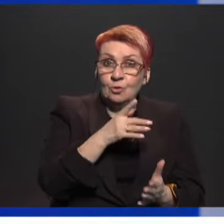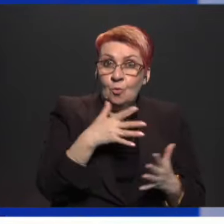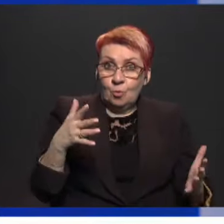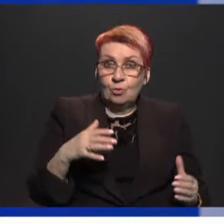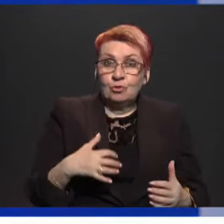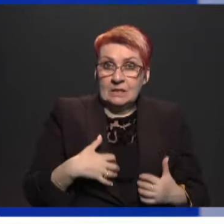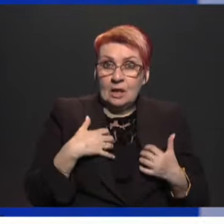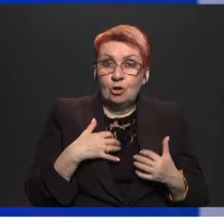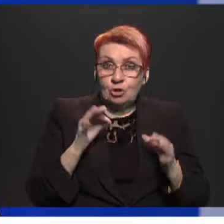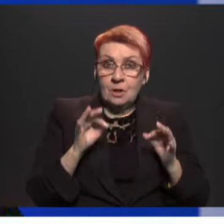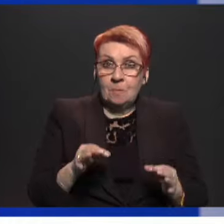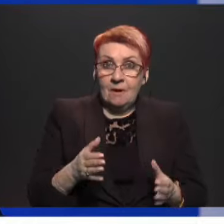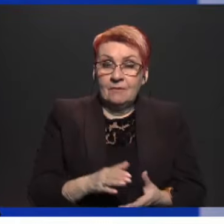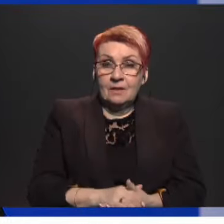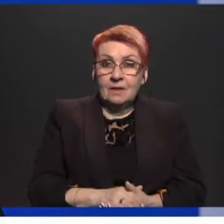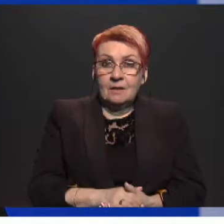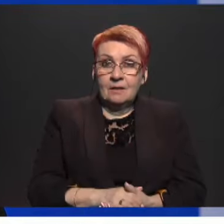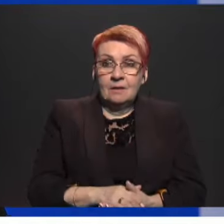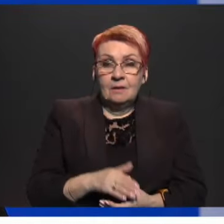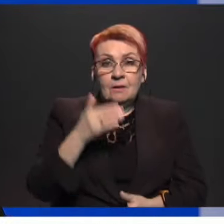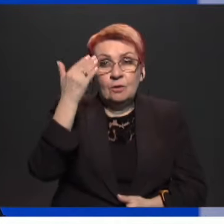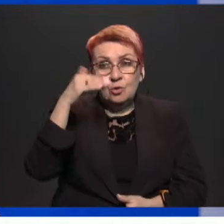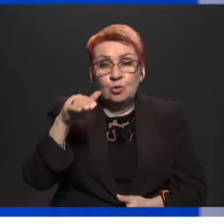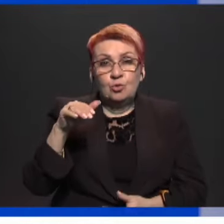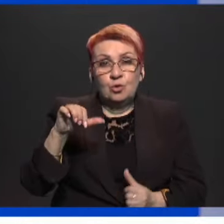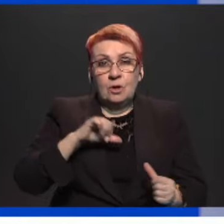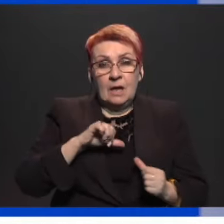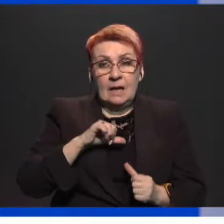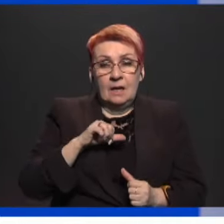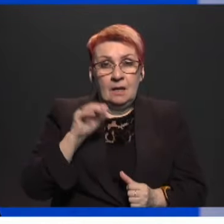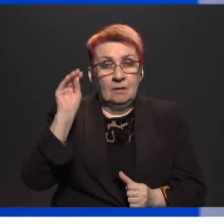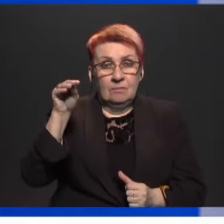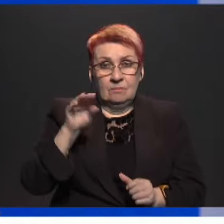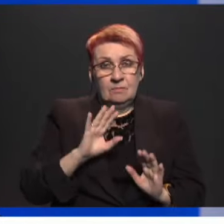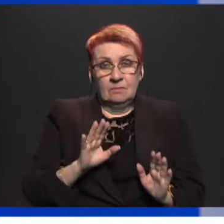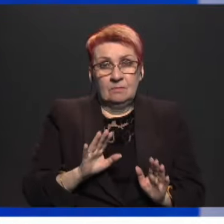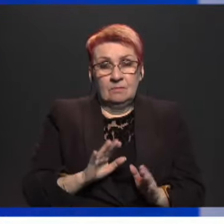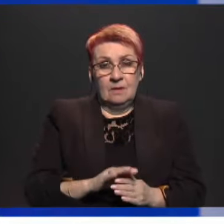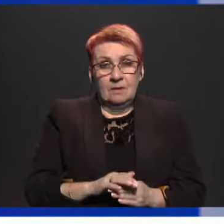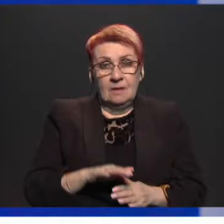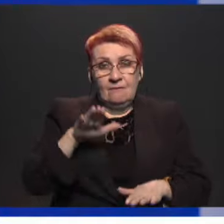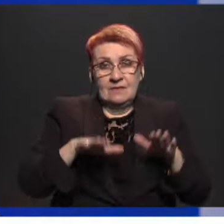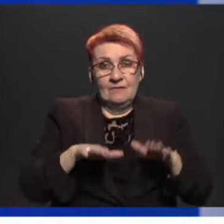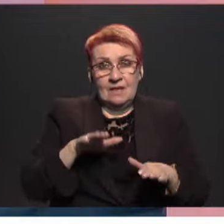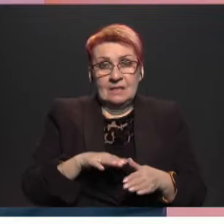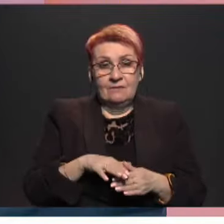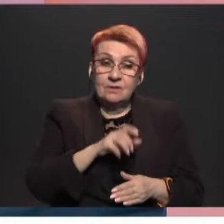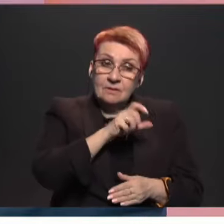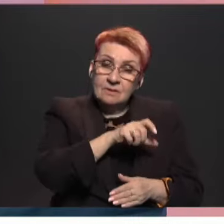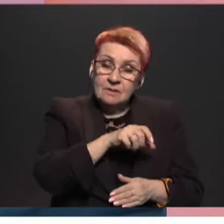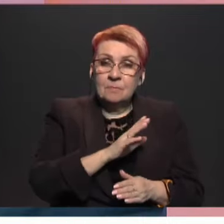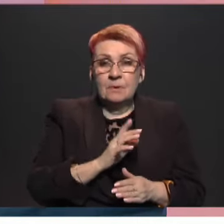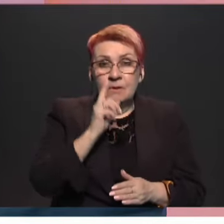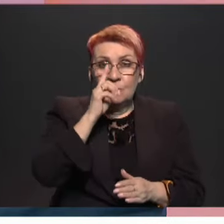Ну, взвешивать чужие грехи тоже бы не стал, но я хочу сказать, что осуждение